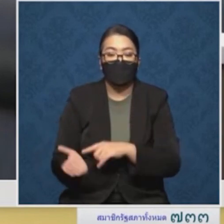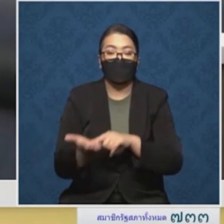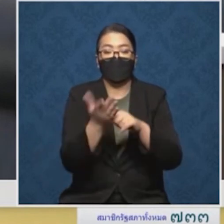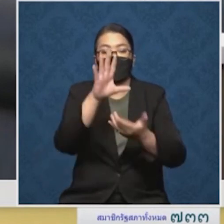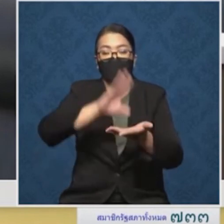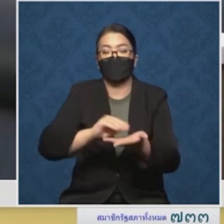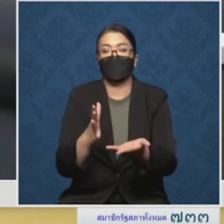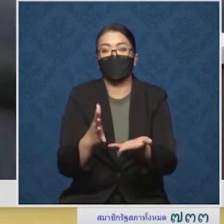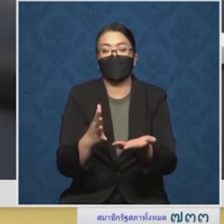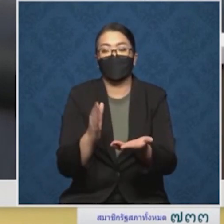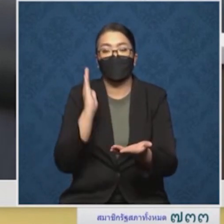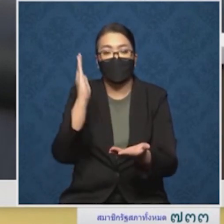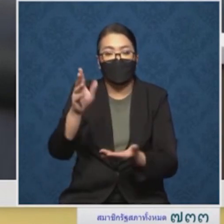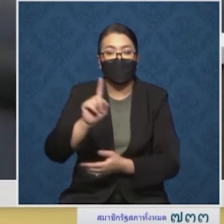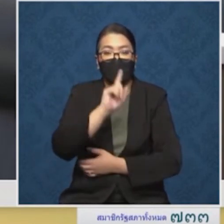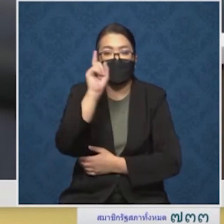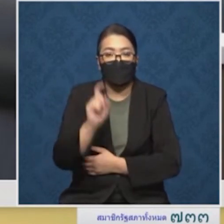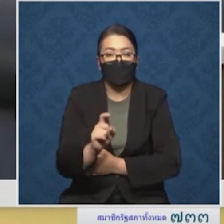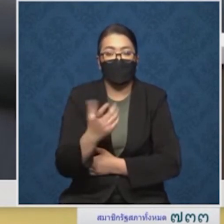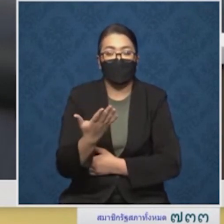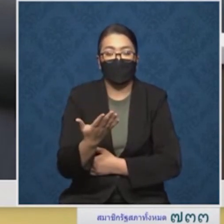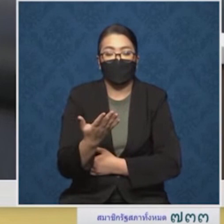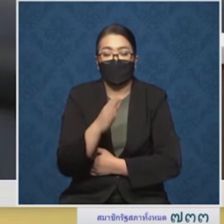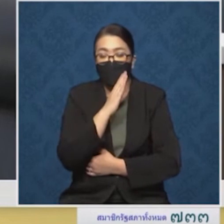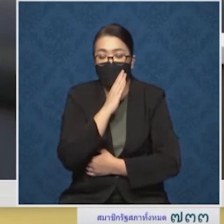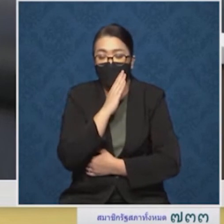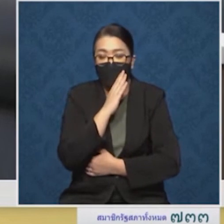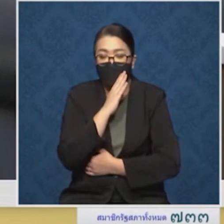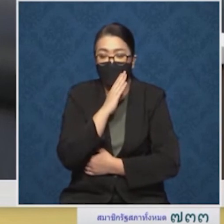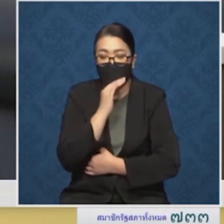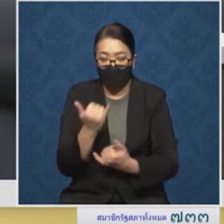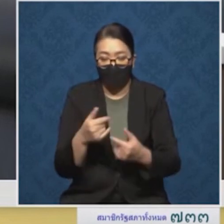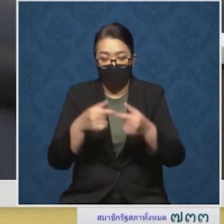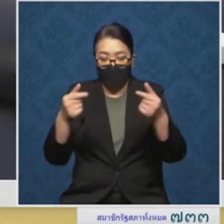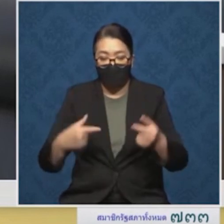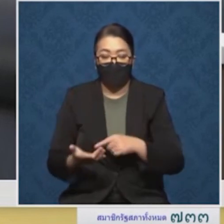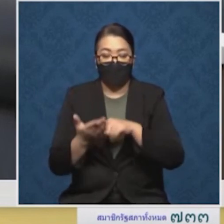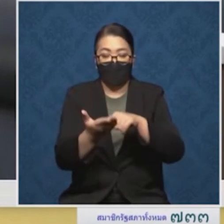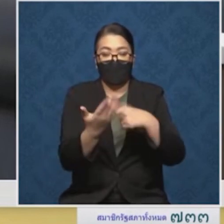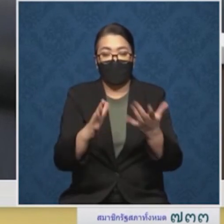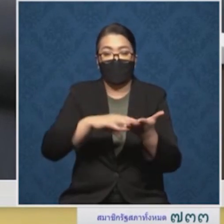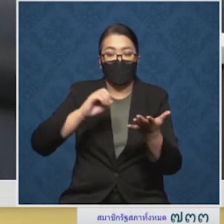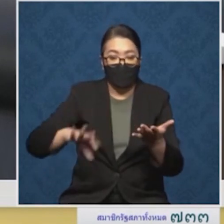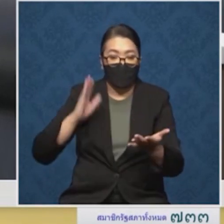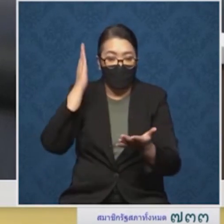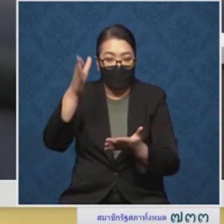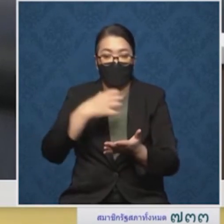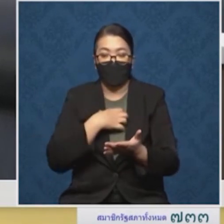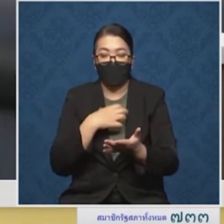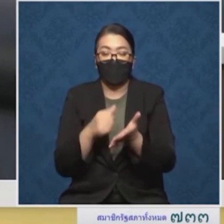มันก็จะเกิดคำถามต่ไปว่าถ้าเช่นนี้แล้วในต่ไปการแ้ขายรับมูล